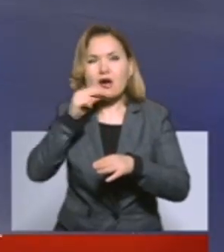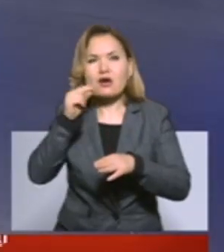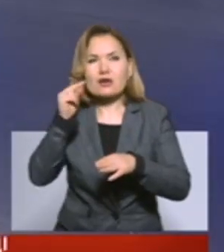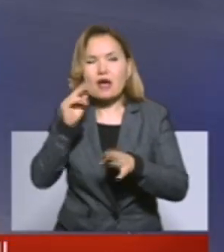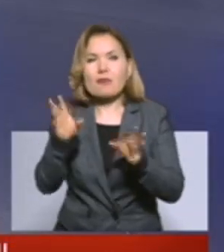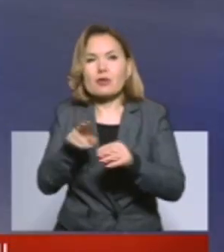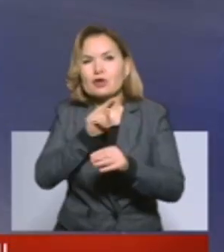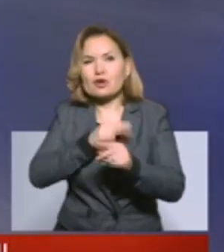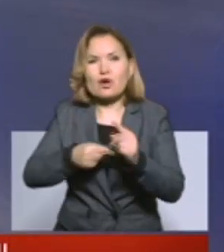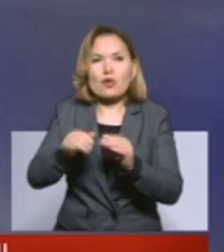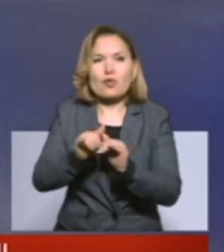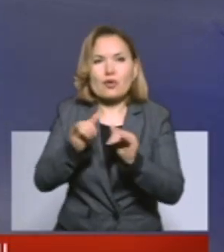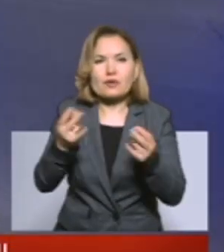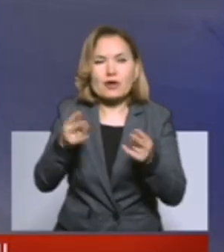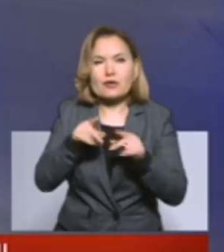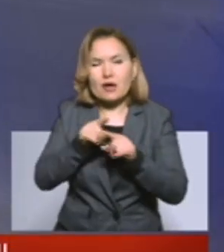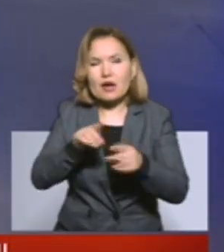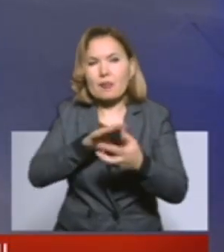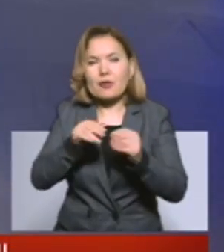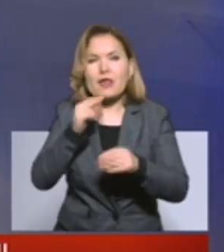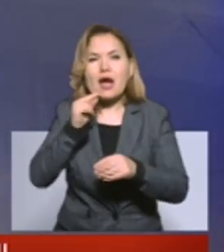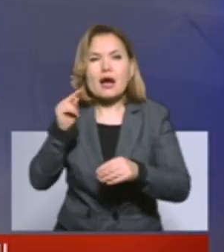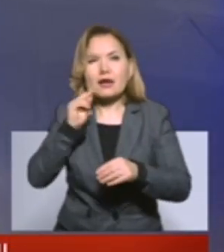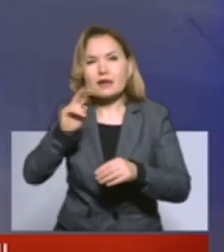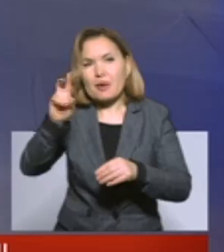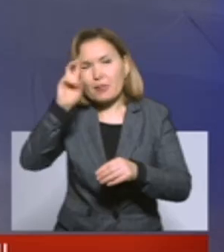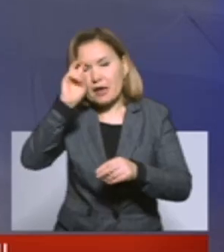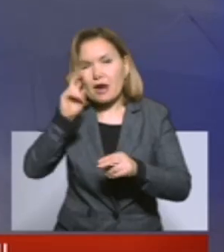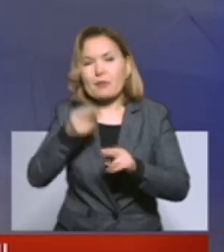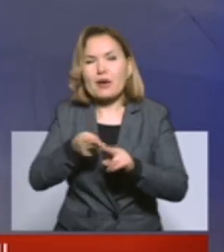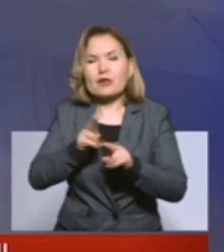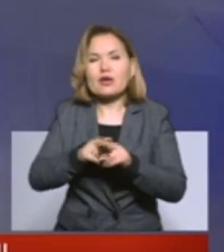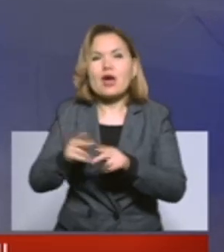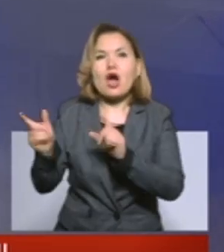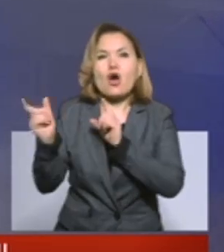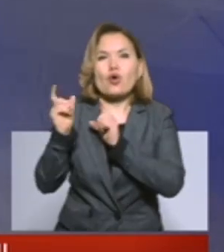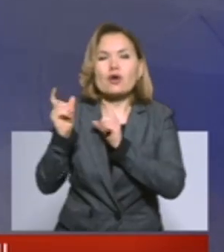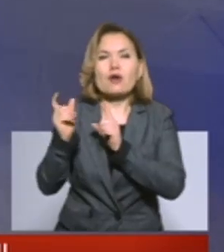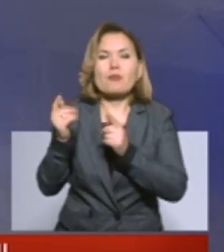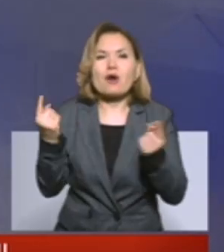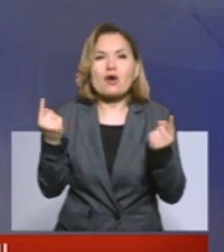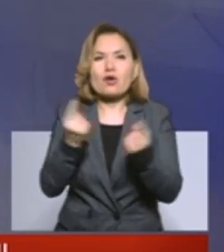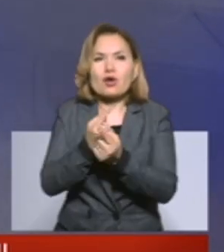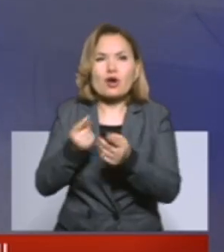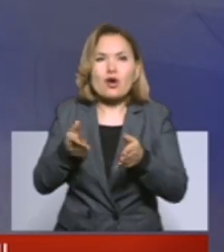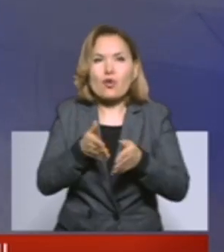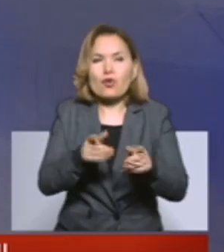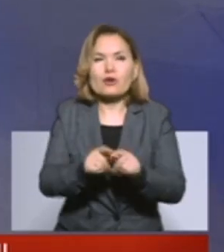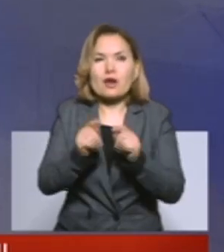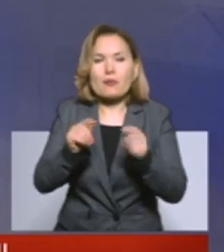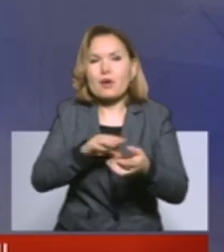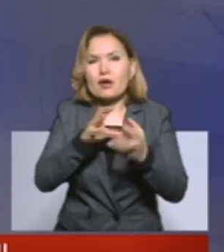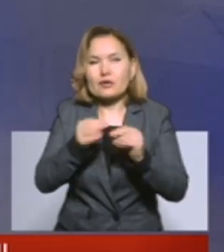ұмтылуға үндеді. Сонымен қатар сары құрлық елдерін көлік транзит желісін дамытуға шақырды. Алыстан